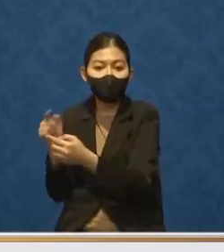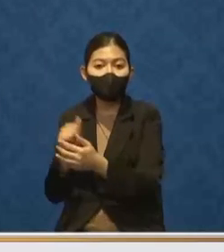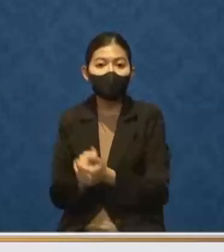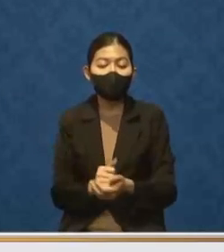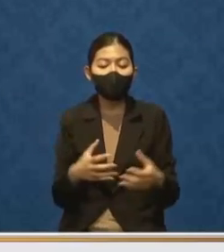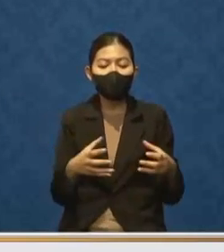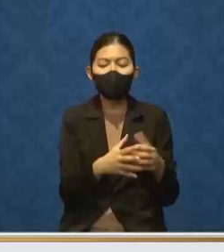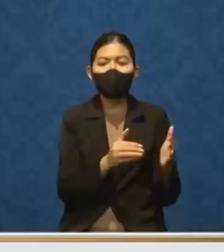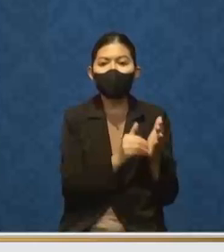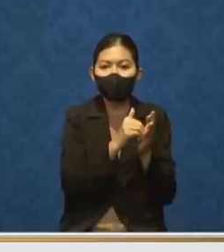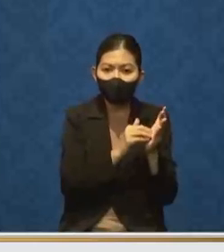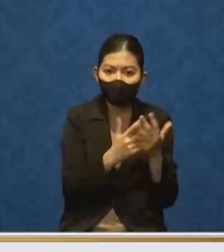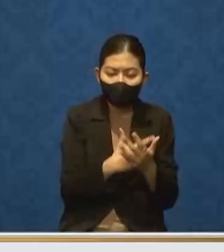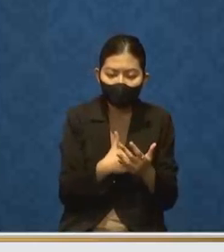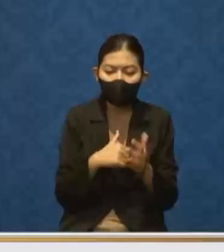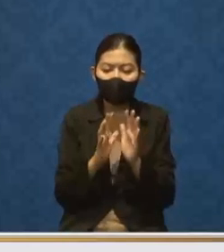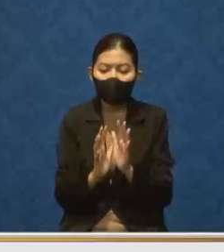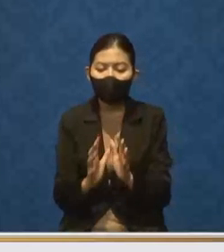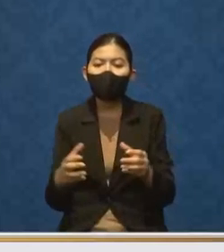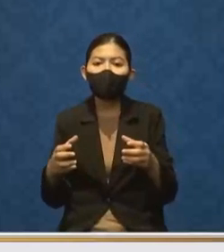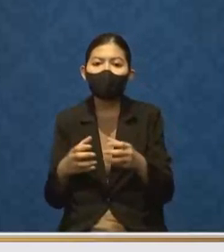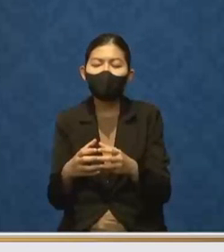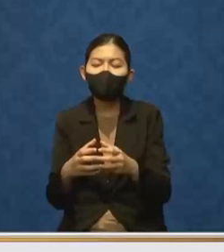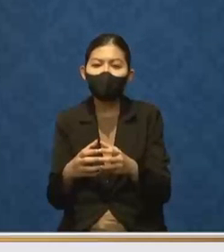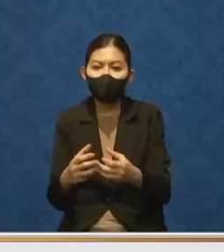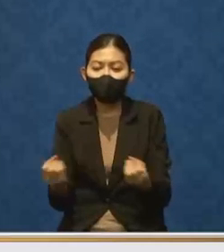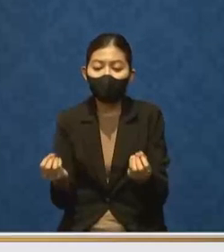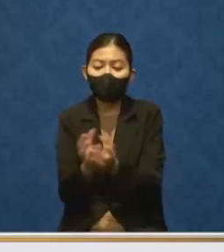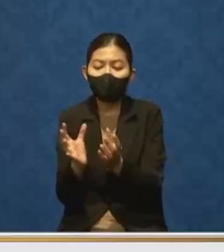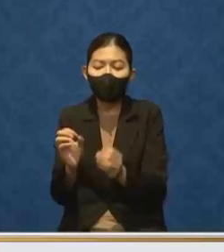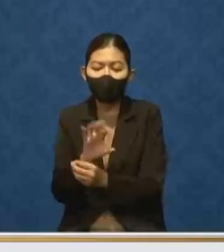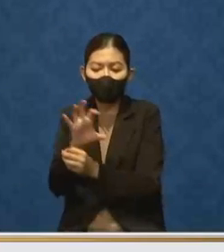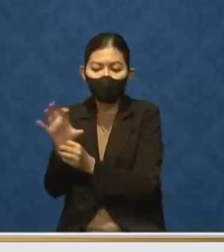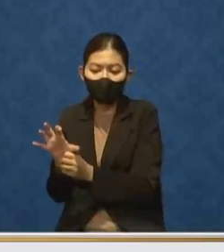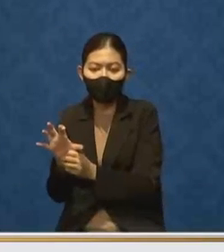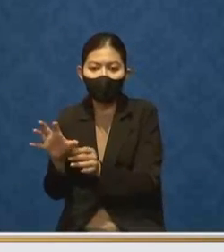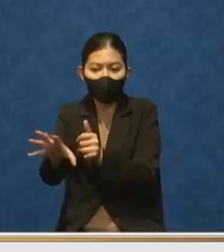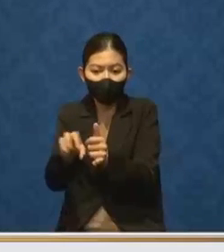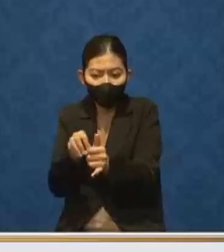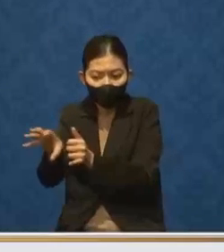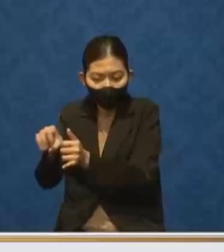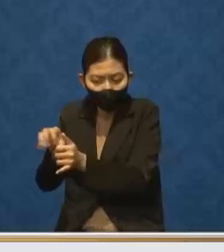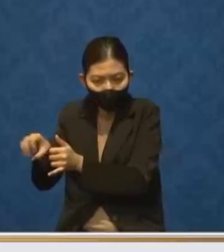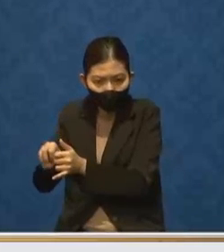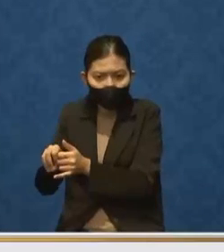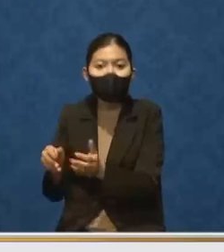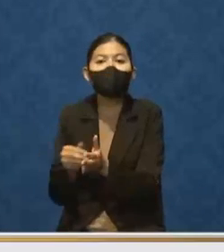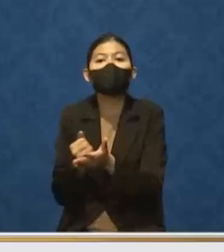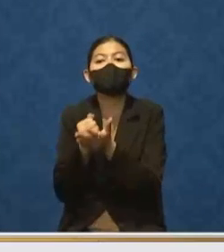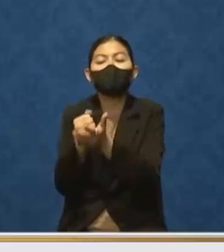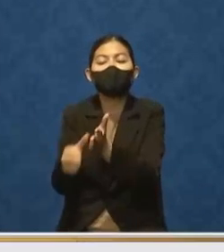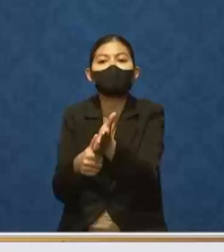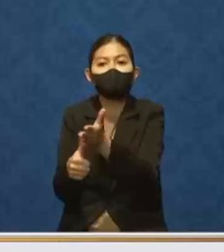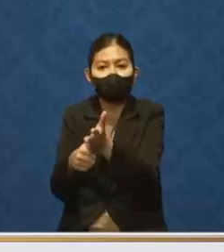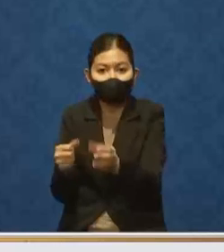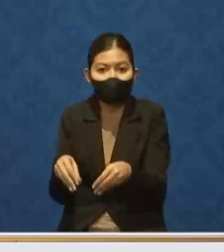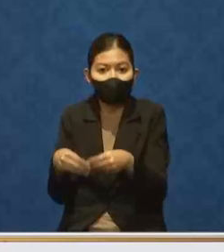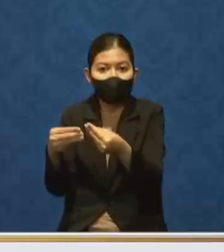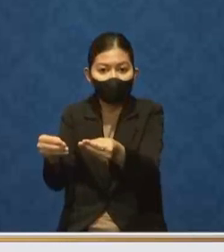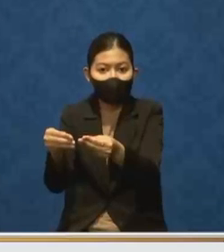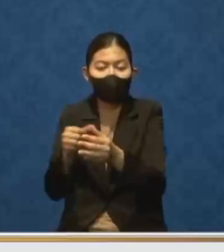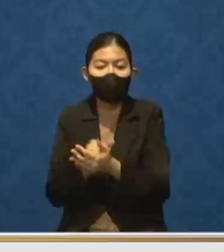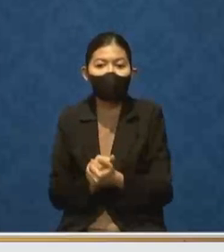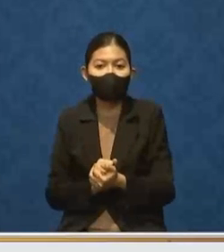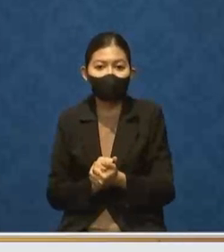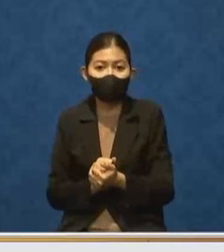กระทบจากการระบาดของไวรัสโคโรนา2019ตลอดจนมีการกระจายงบประมาณอย่างเป็นธรรม